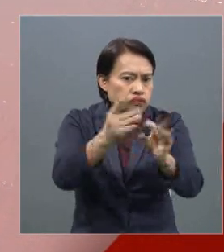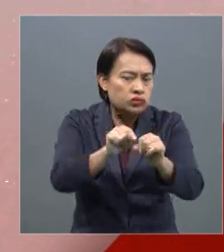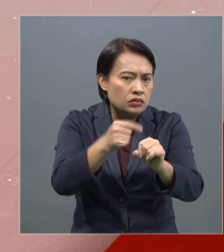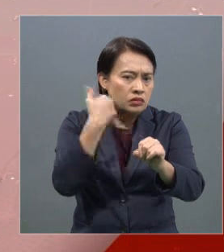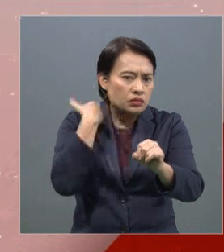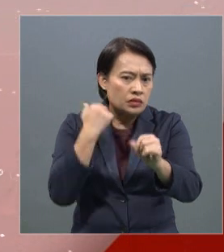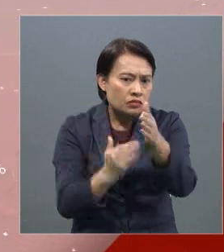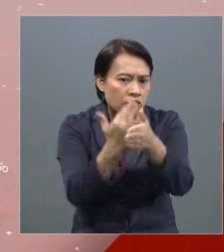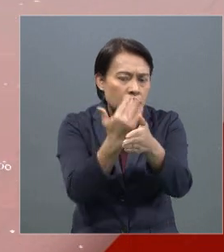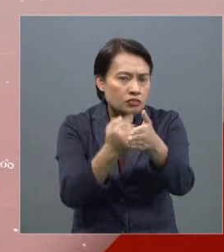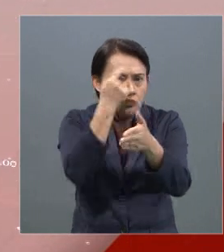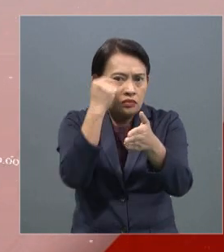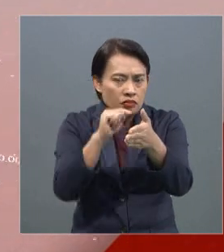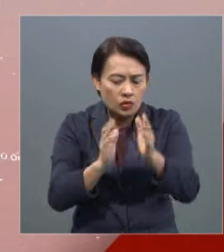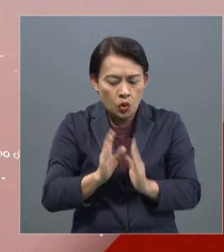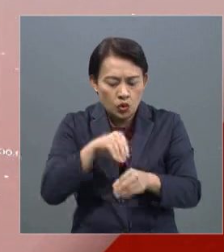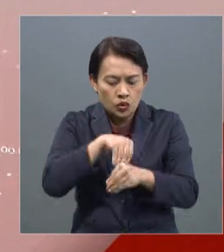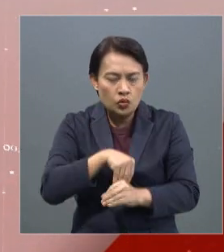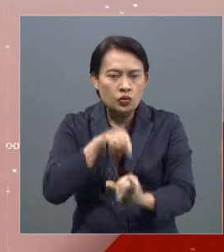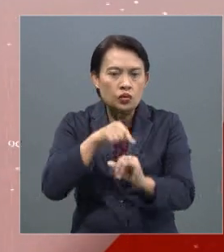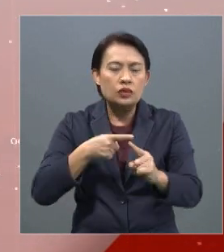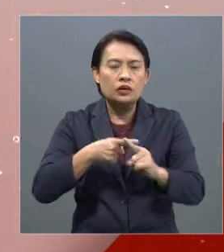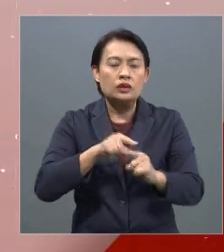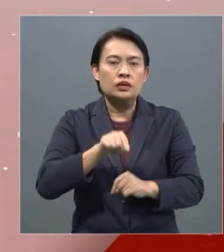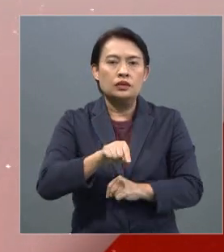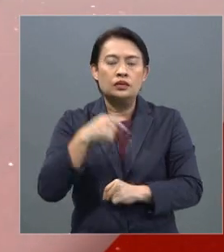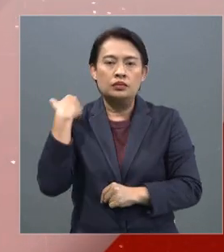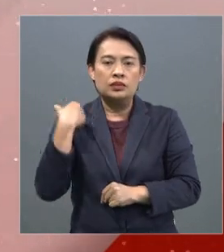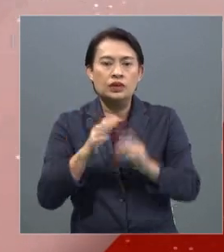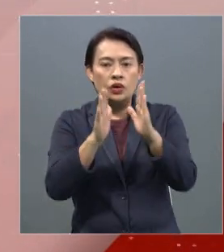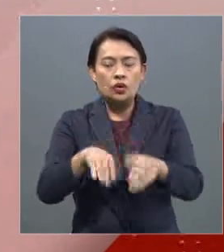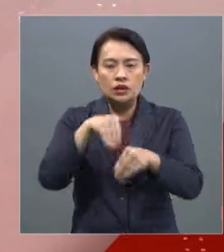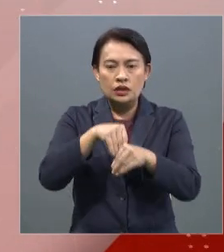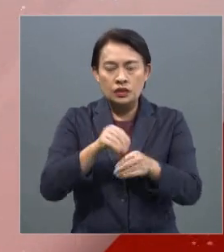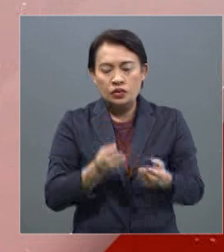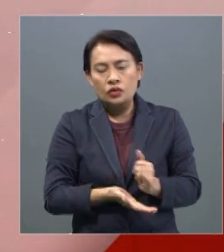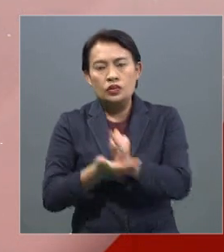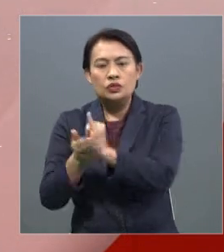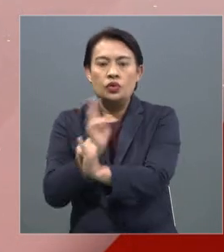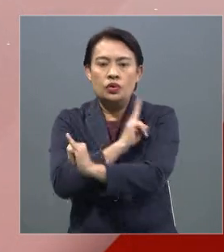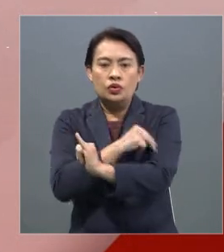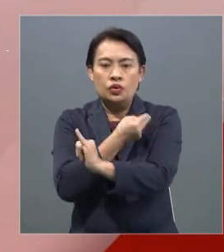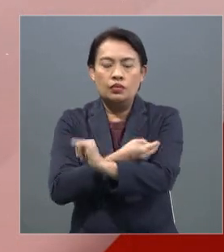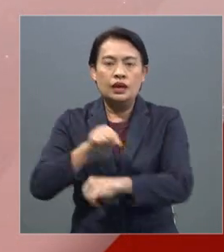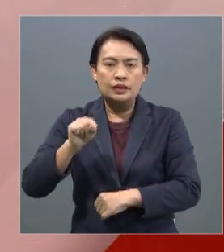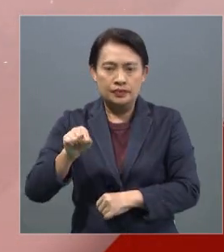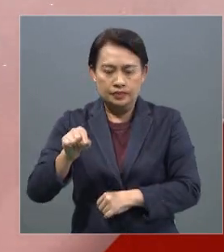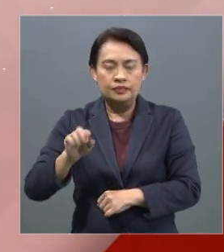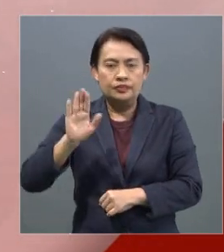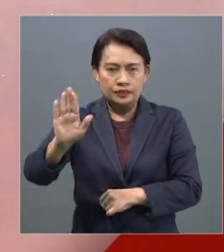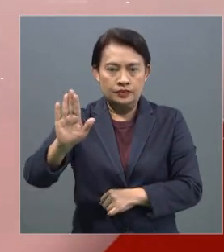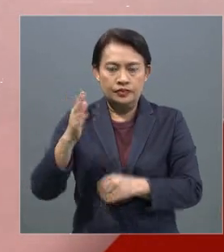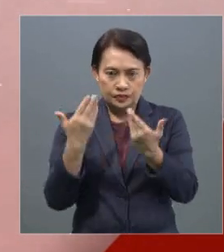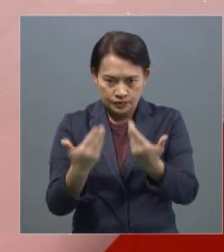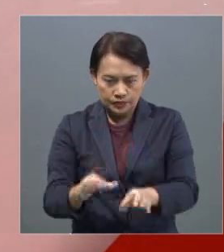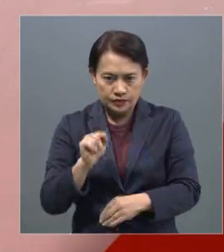ลูกเรือที่นอนอยู่บนเรือเนี่ยได้รับบาดเจ็บนะครับโดยทางลูกเรือที่อยู่บนฝั่งได้รีบนำตัวส่งโรงพยาบาลสมเด็จพระนางเจ้าสิริกิติ์ซึ่ง